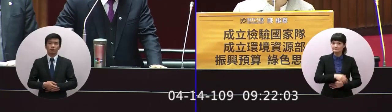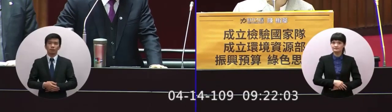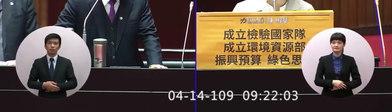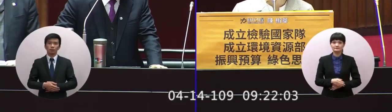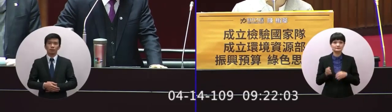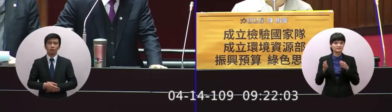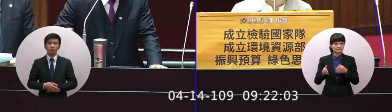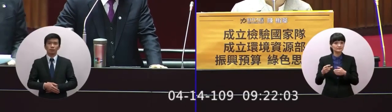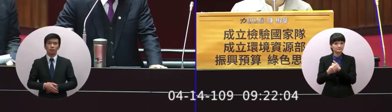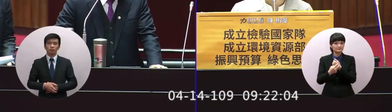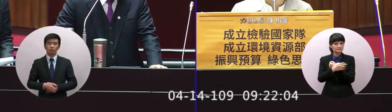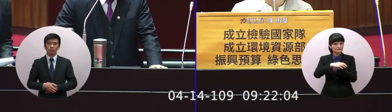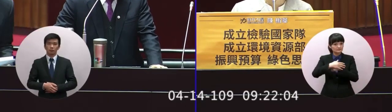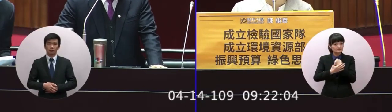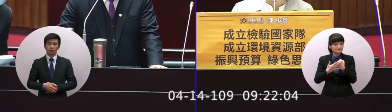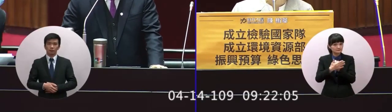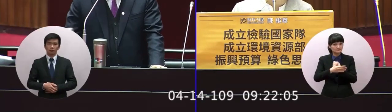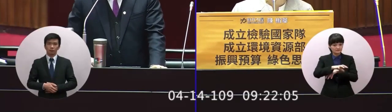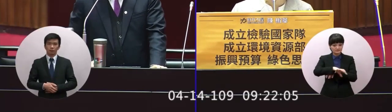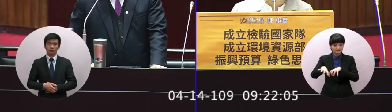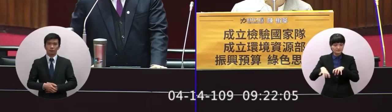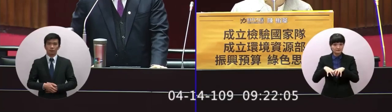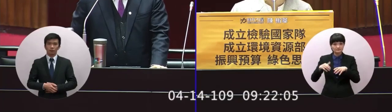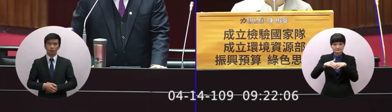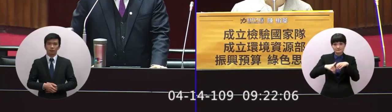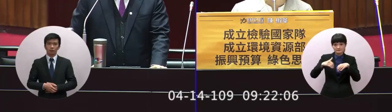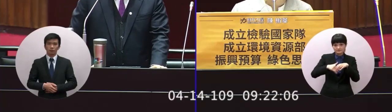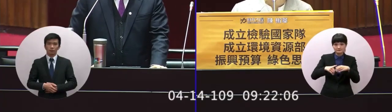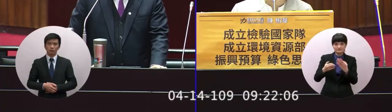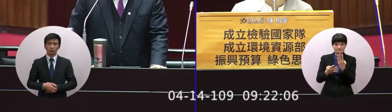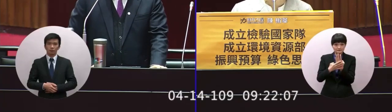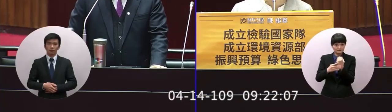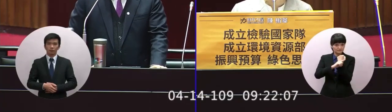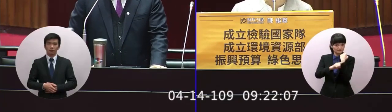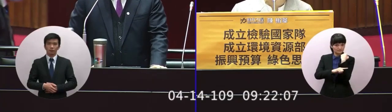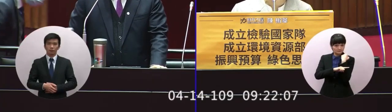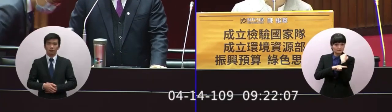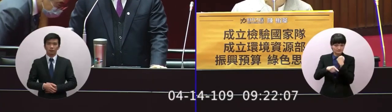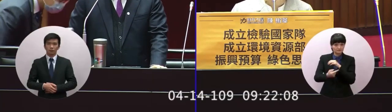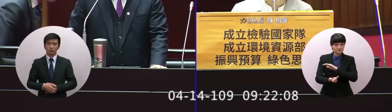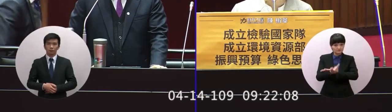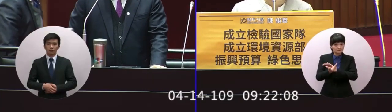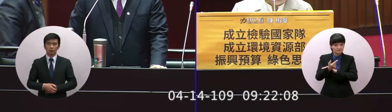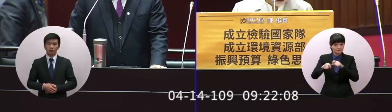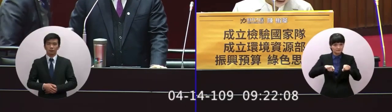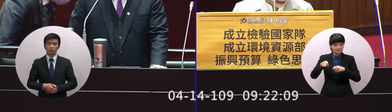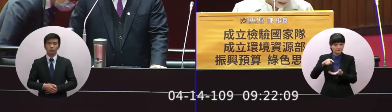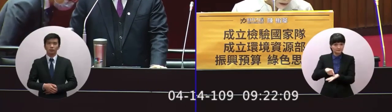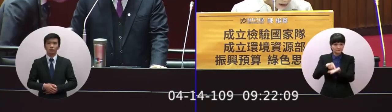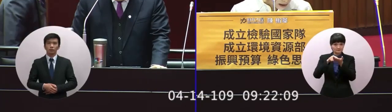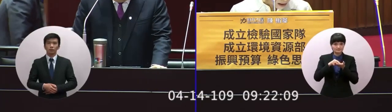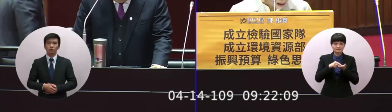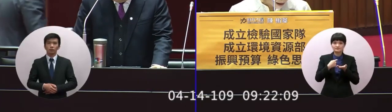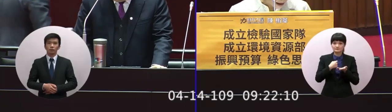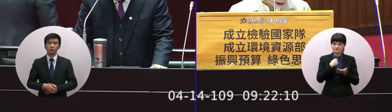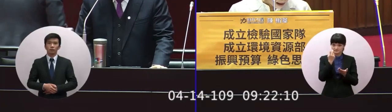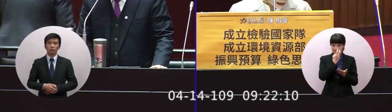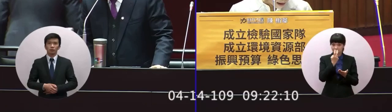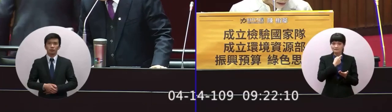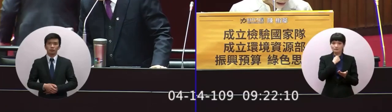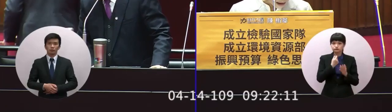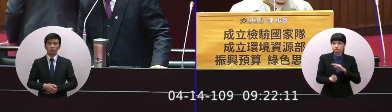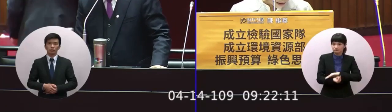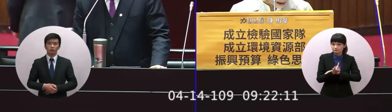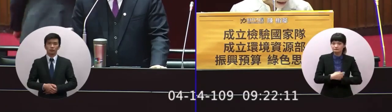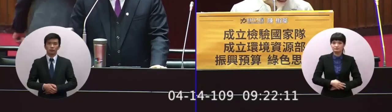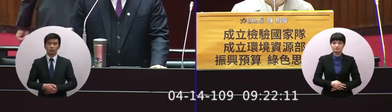边哈，矿业法能够赶快来提送本院来修订。好，我们知道现在完全执政哈，那